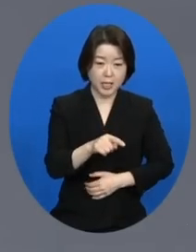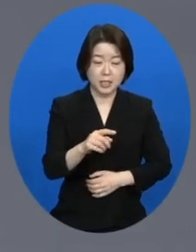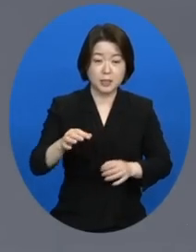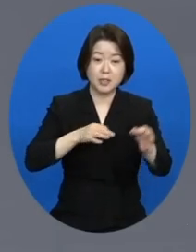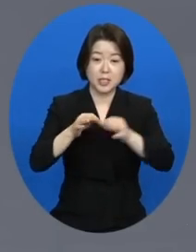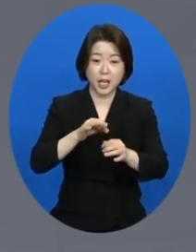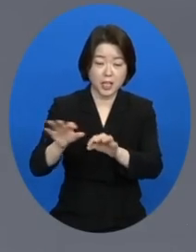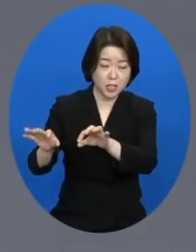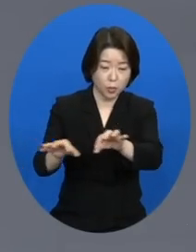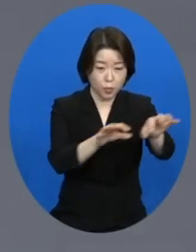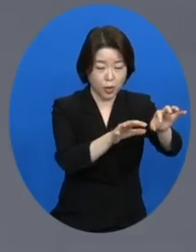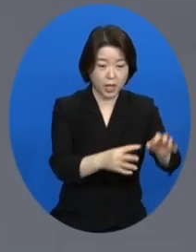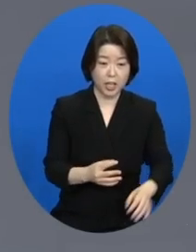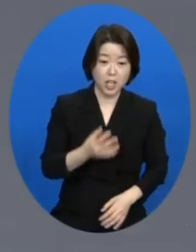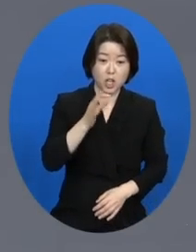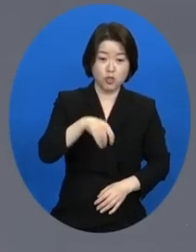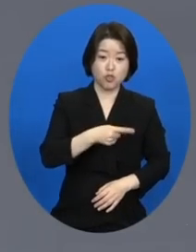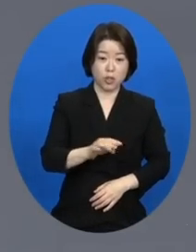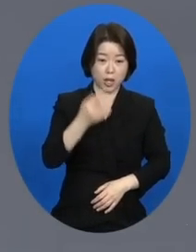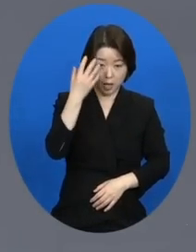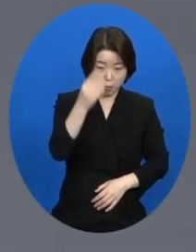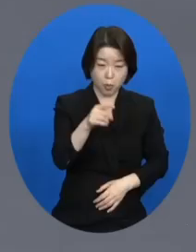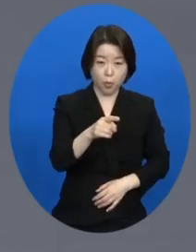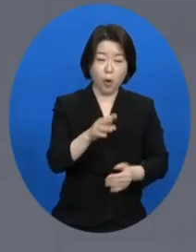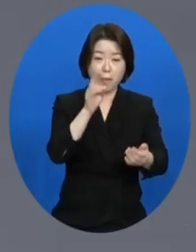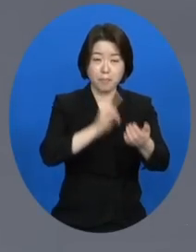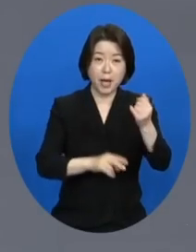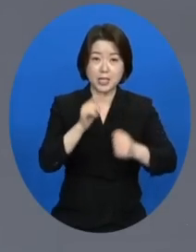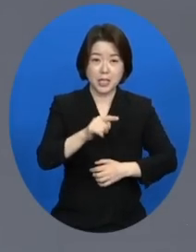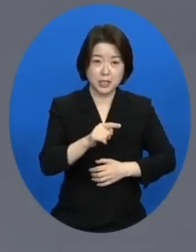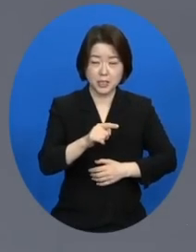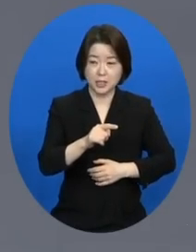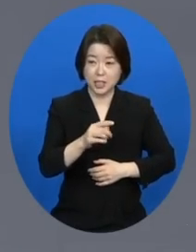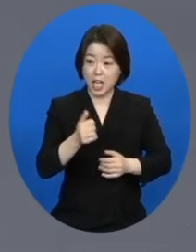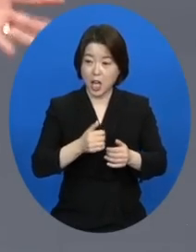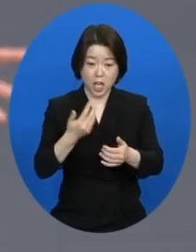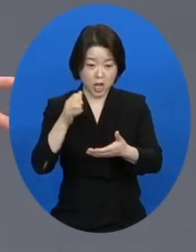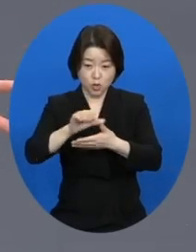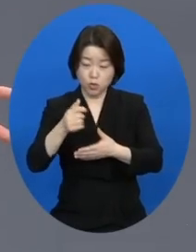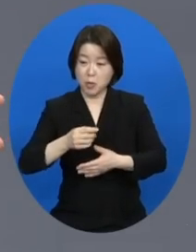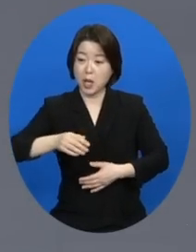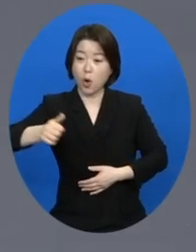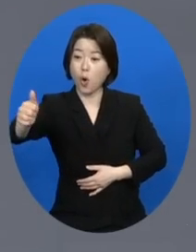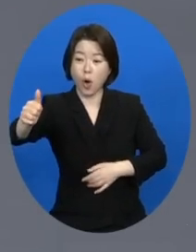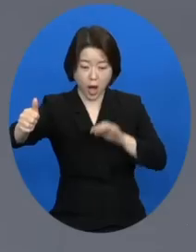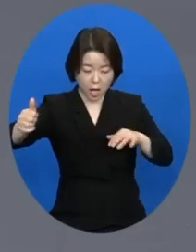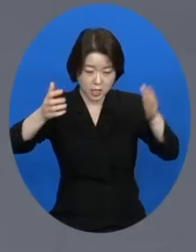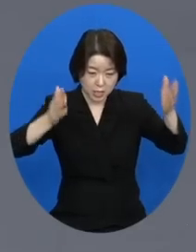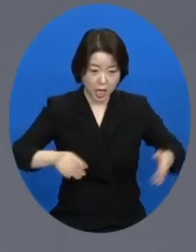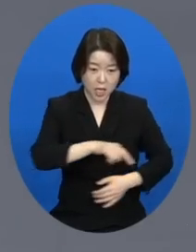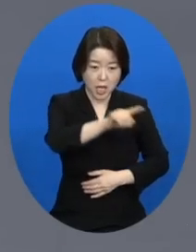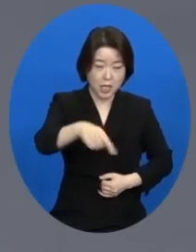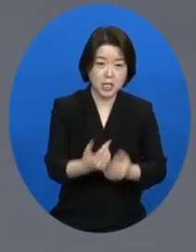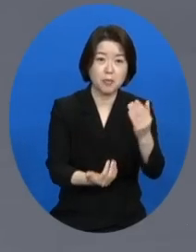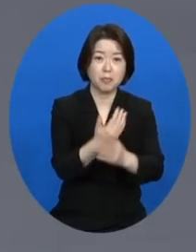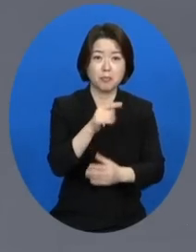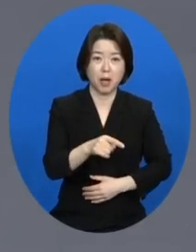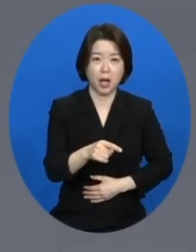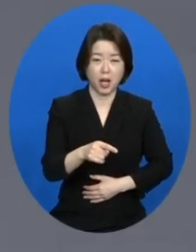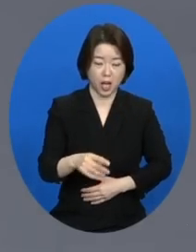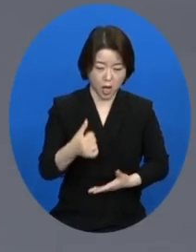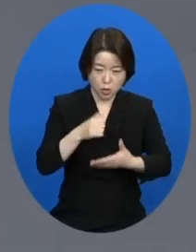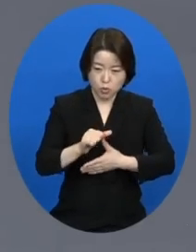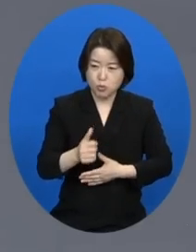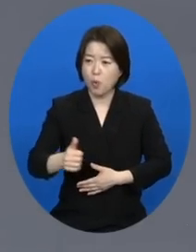바람에 그것을 유다가 보고 아 팔자라고 하는 그 없는 그 사이에 이 일이 다 벌어집니다. 왜 루벤은 그 자리에